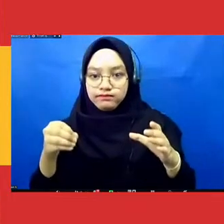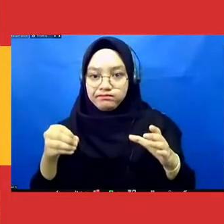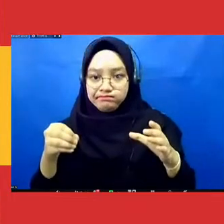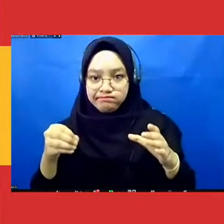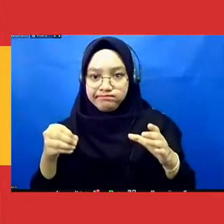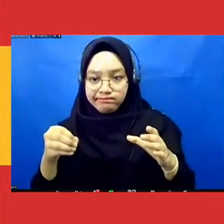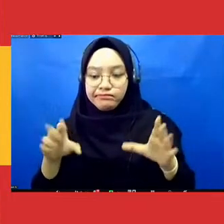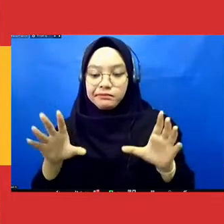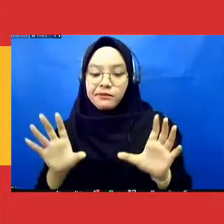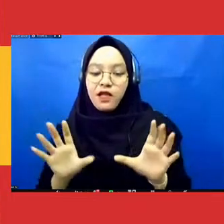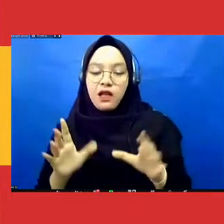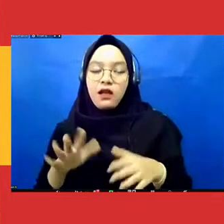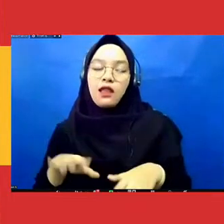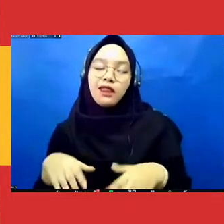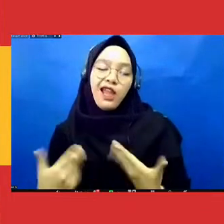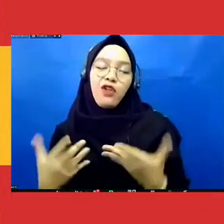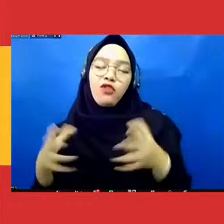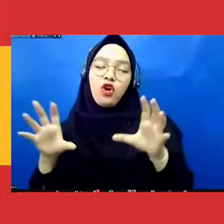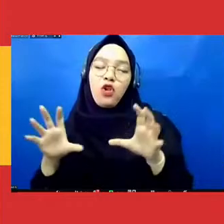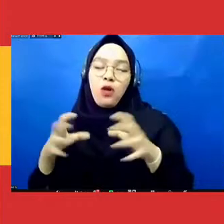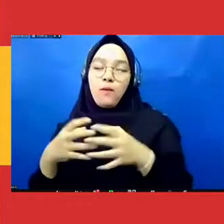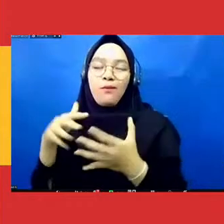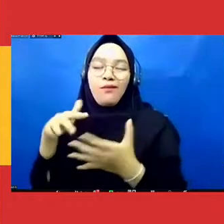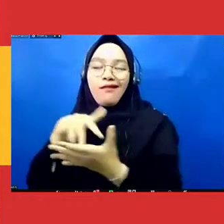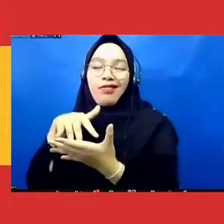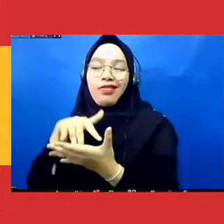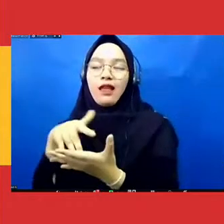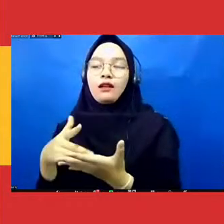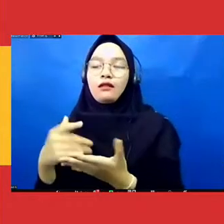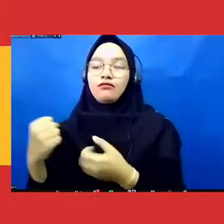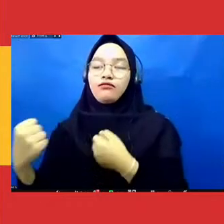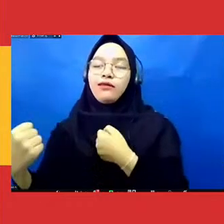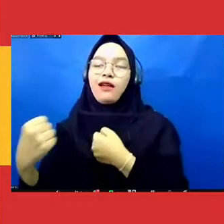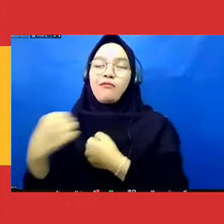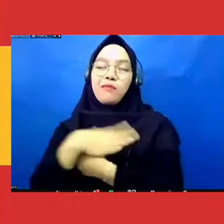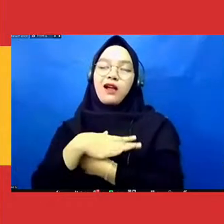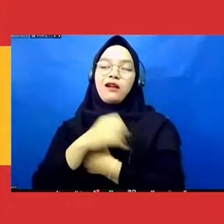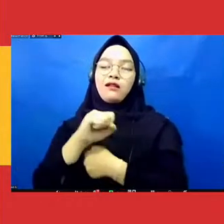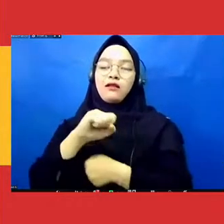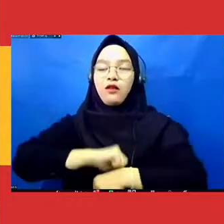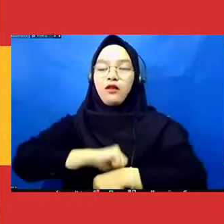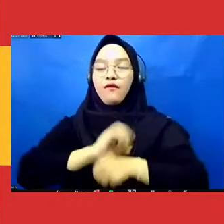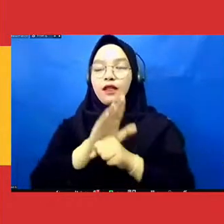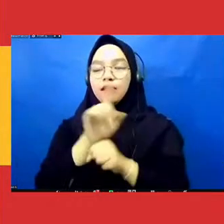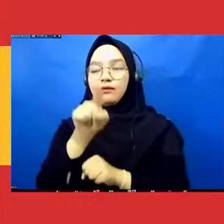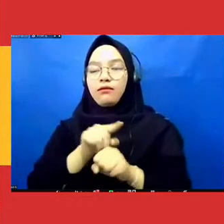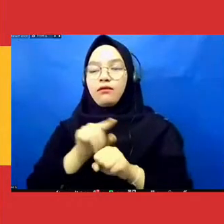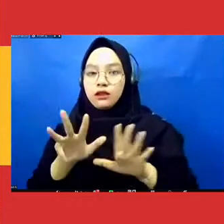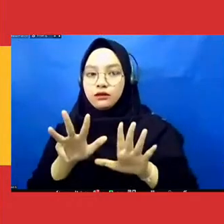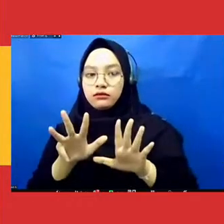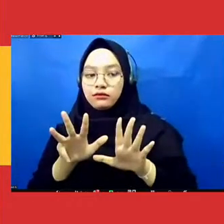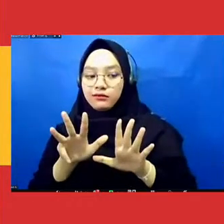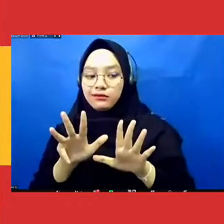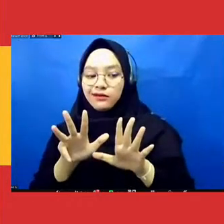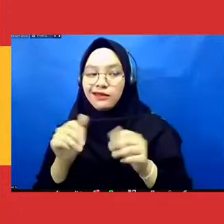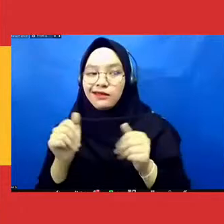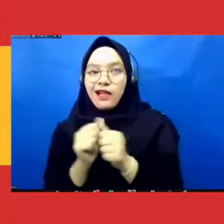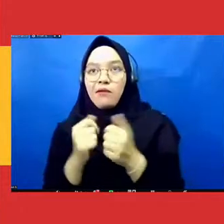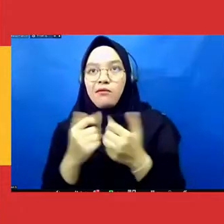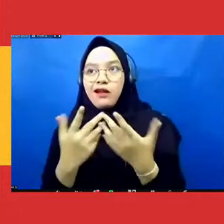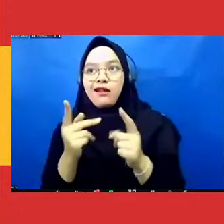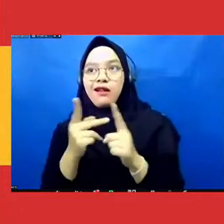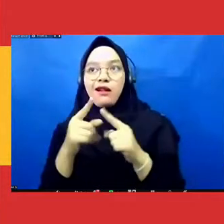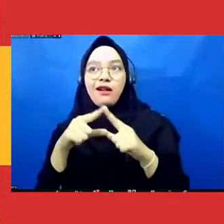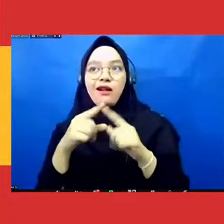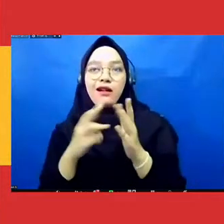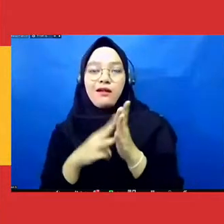rentan terhadap dampak COVID-19 ini. Nah, sehingga dengan pendekatan human rights based approach yang